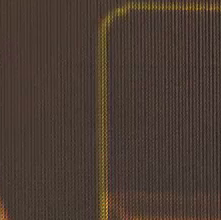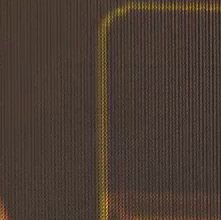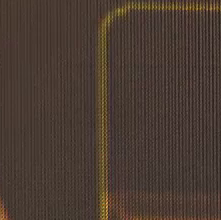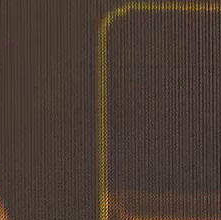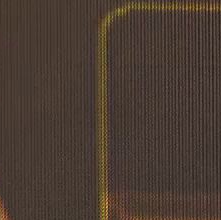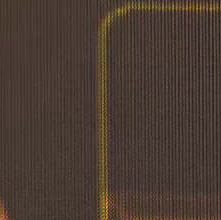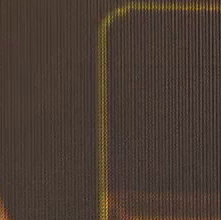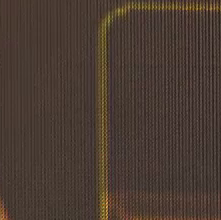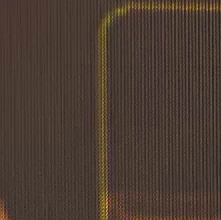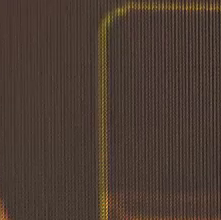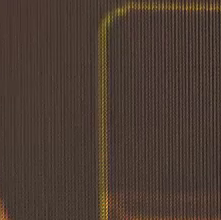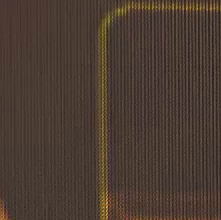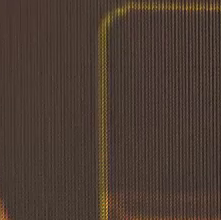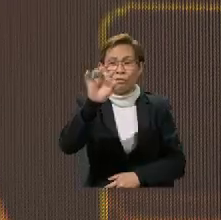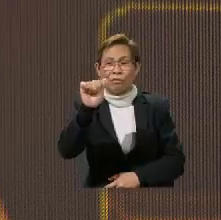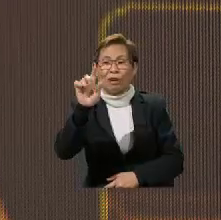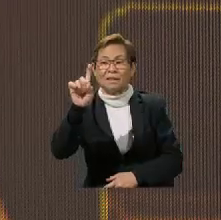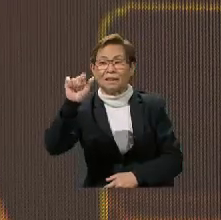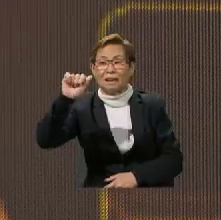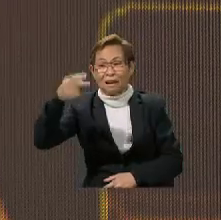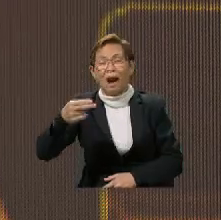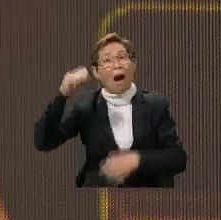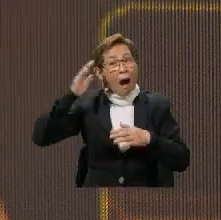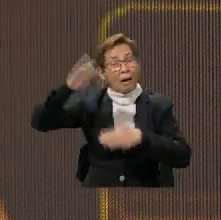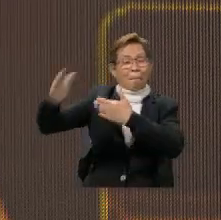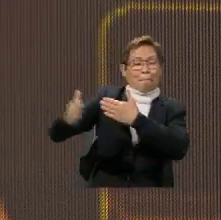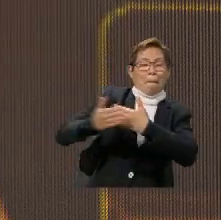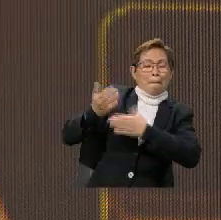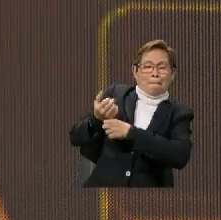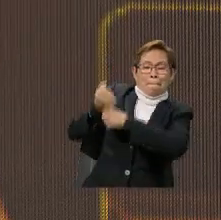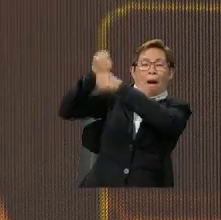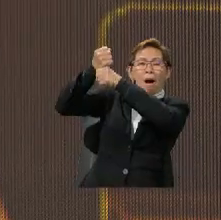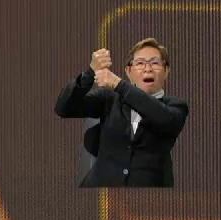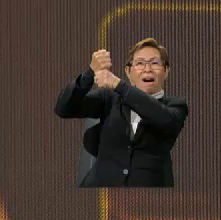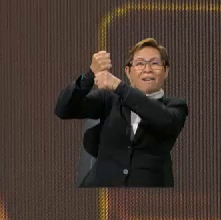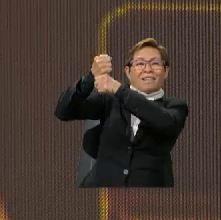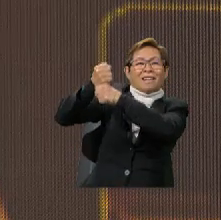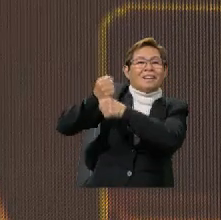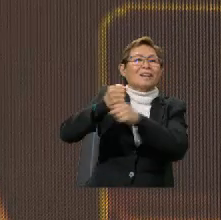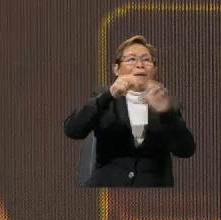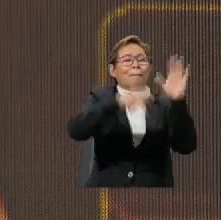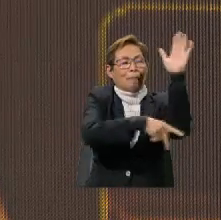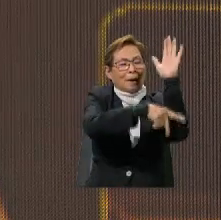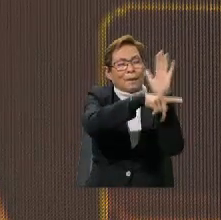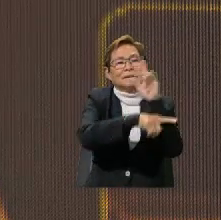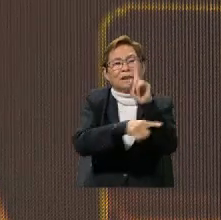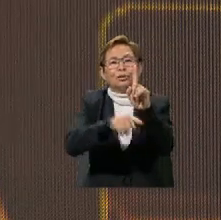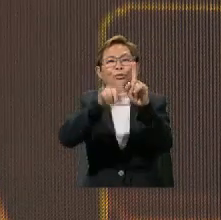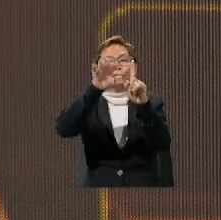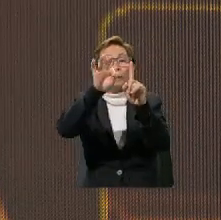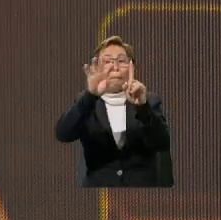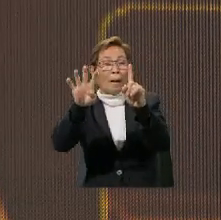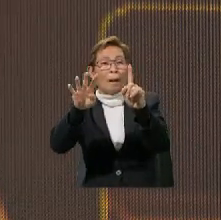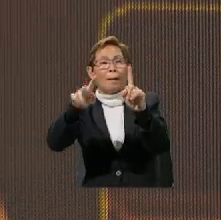Datuk Sri Haji Fadilah Yusuf akan kembali selaku penyandang di paling 1945